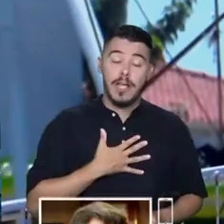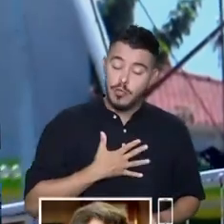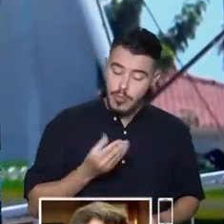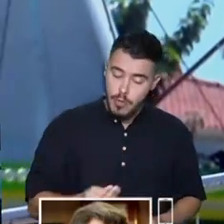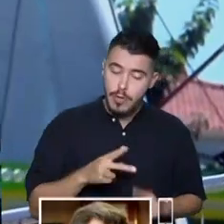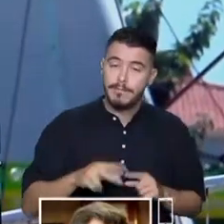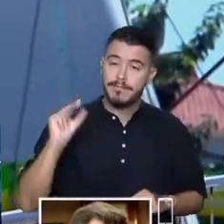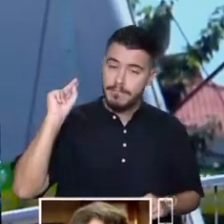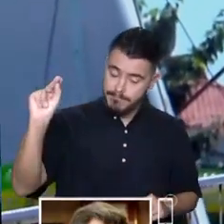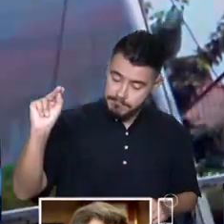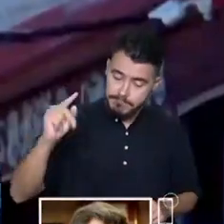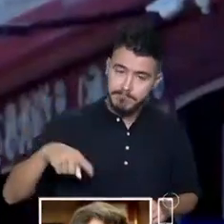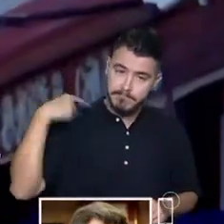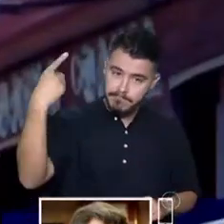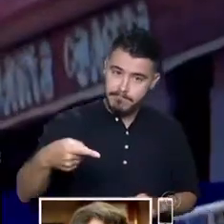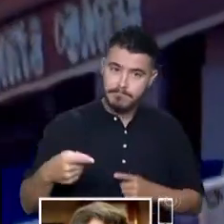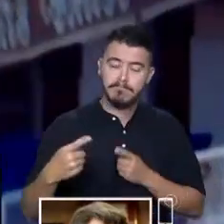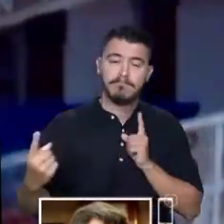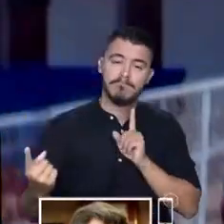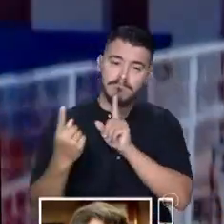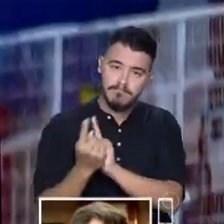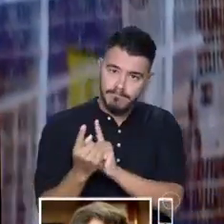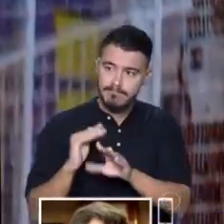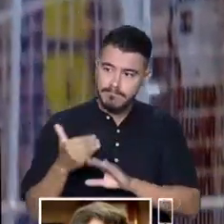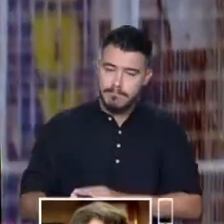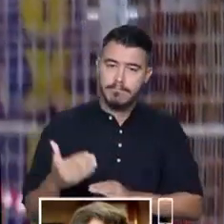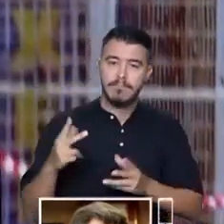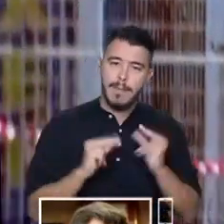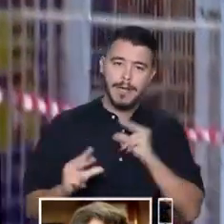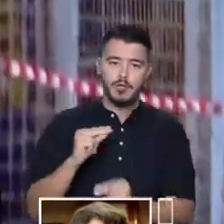Καλή σα και πάλι και τα συλληπιτήριά μου, τα θερμότερα συλληπιτήριά μου στην οικογένειά του. Σας ευχαριστώ πολύ.